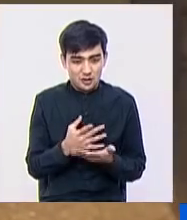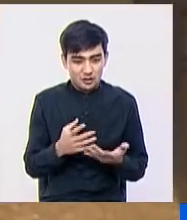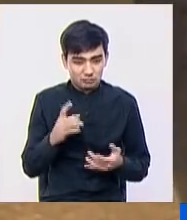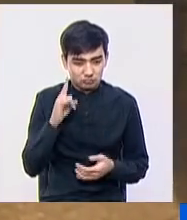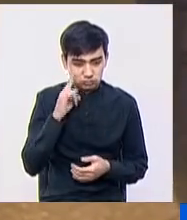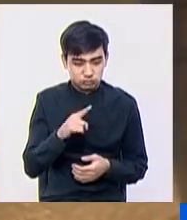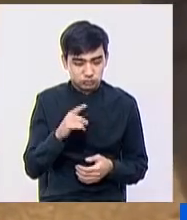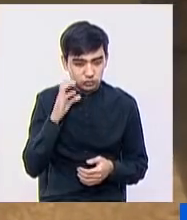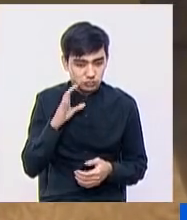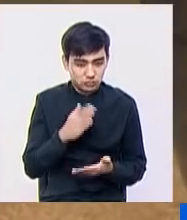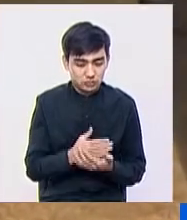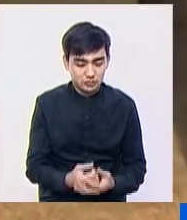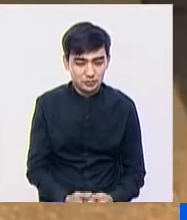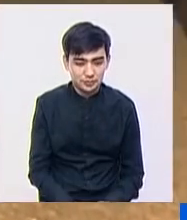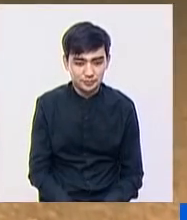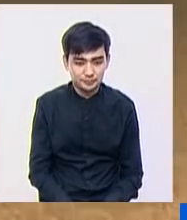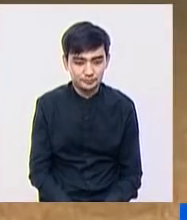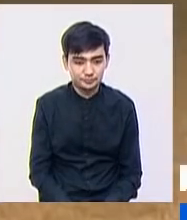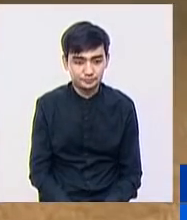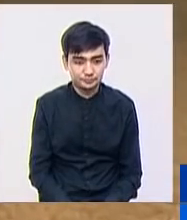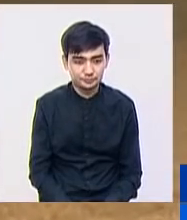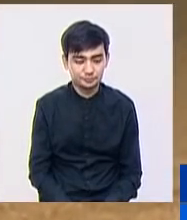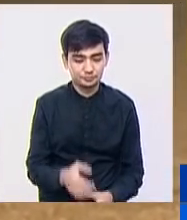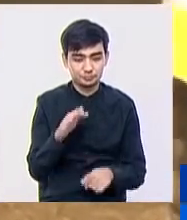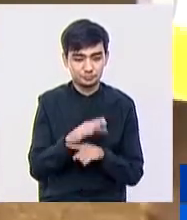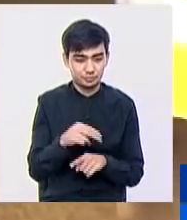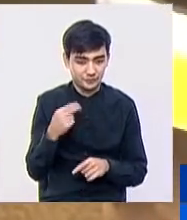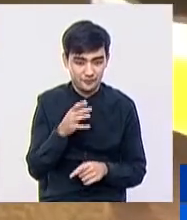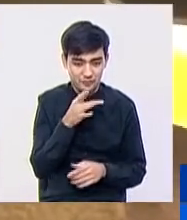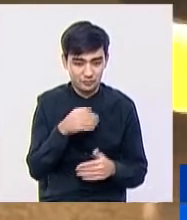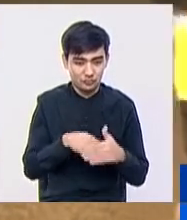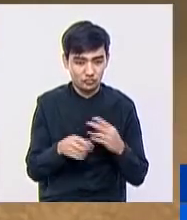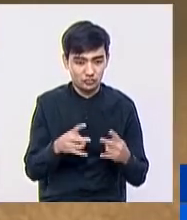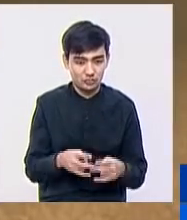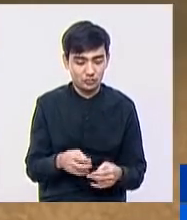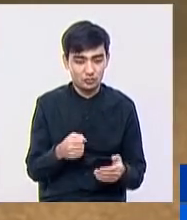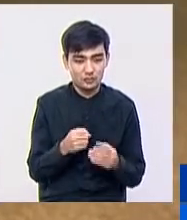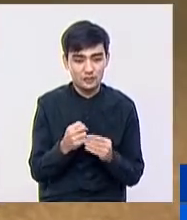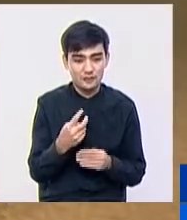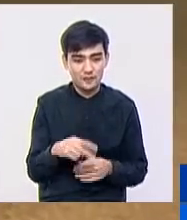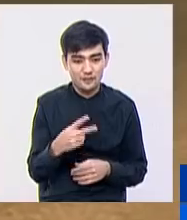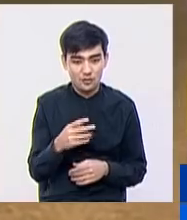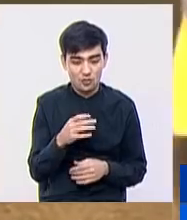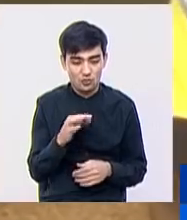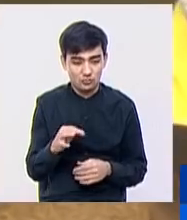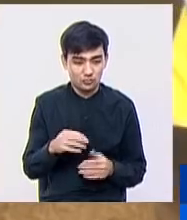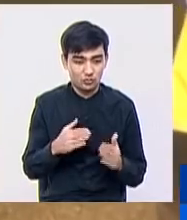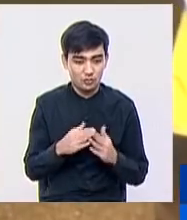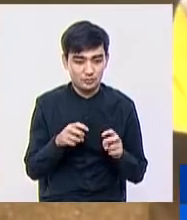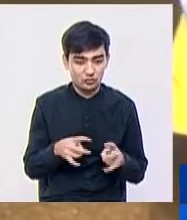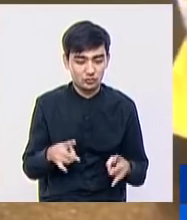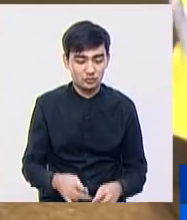беспечность. Ратишку высадили, а мы едем. Указ президента, знаете, 5-го. 11-го двигаться нельзя, после 11-го двигаться